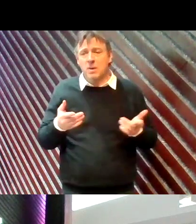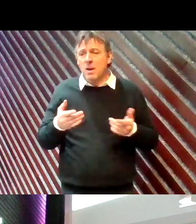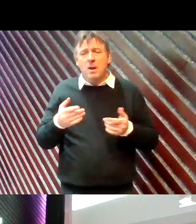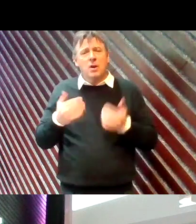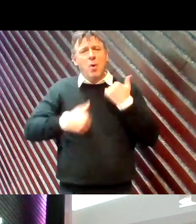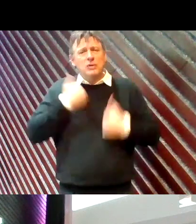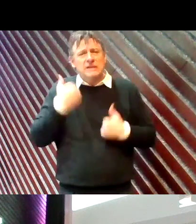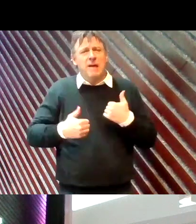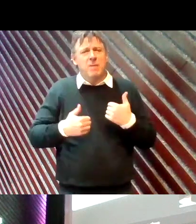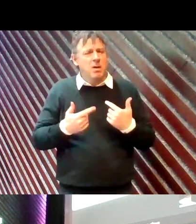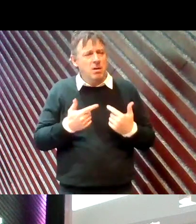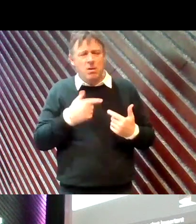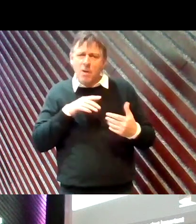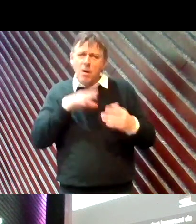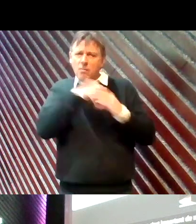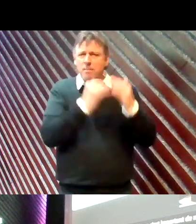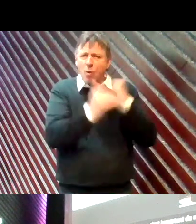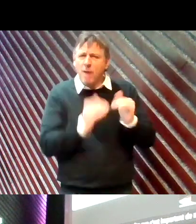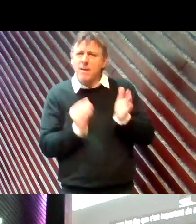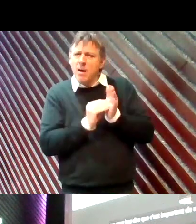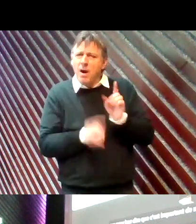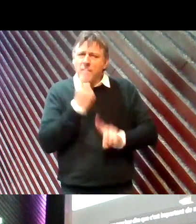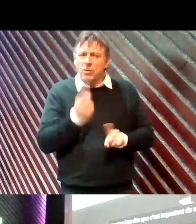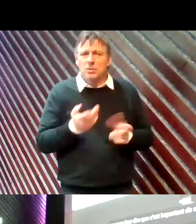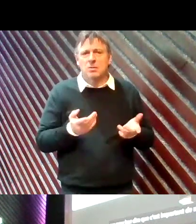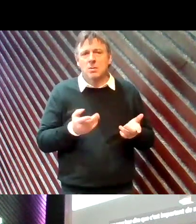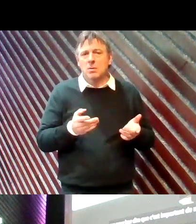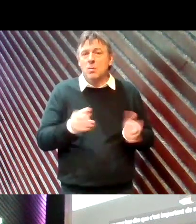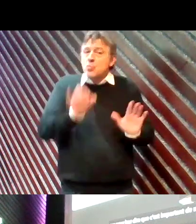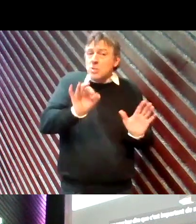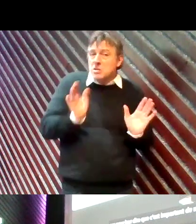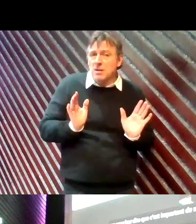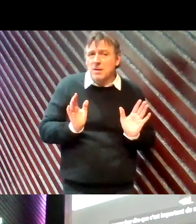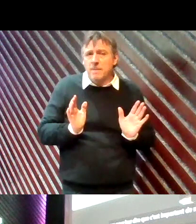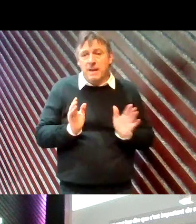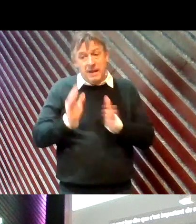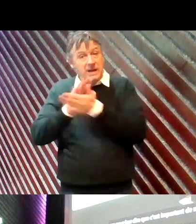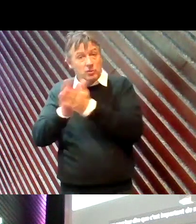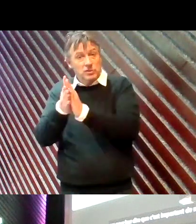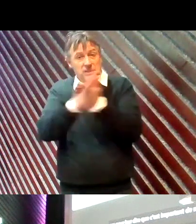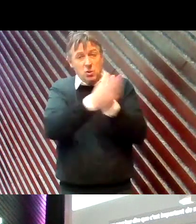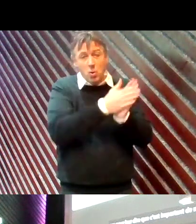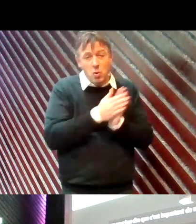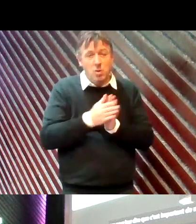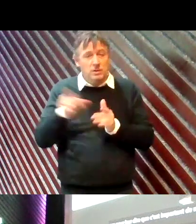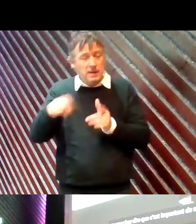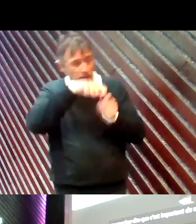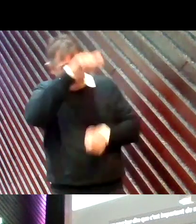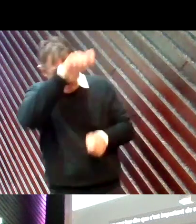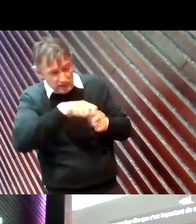mettre les handicaps dans votre programme et leur affaire, c-à c'est l'affaire des citoyens et des organisations qui peuvent évaluer et qui peuvent évaluer,